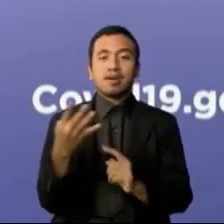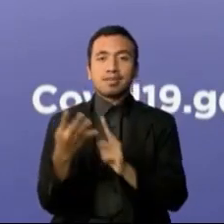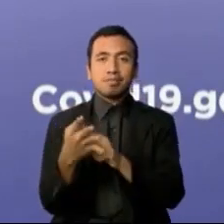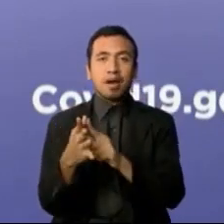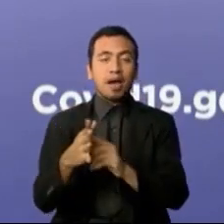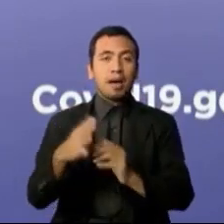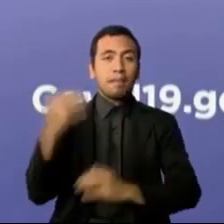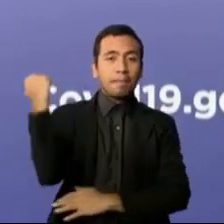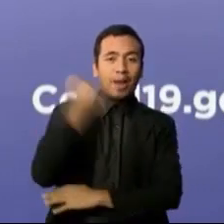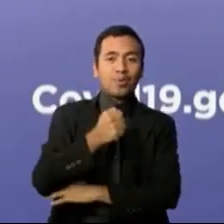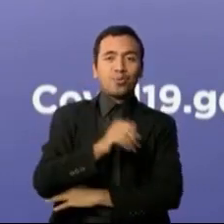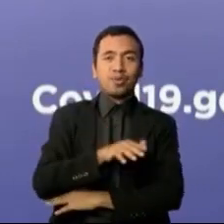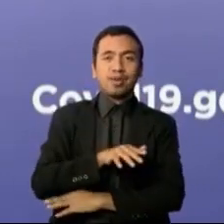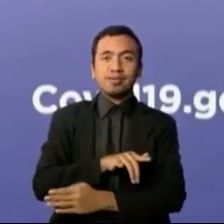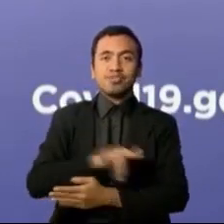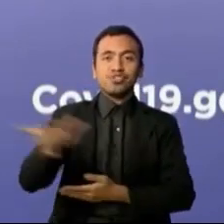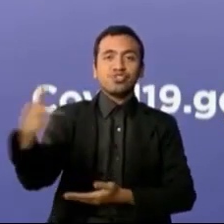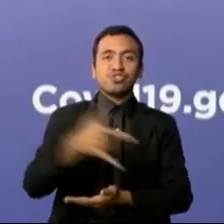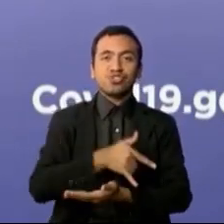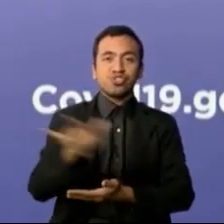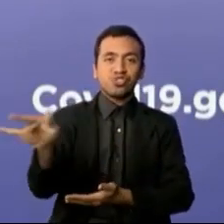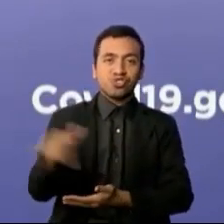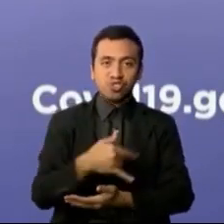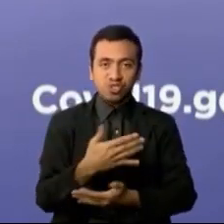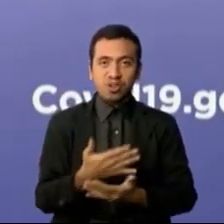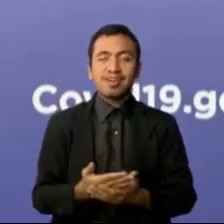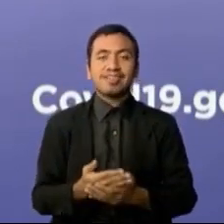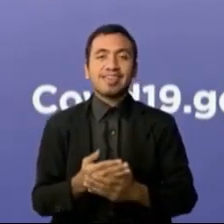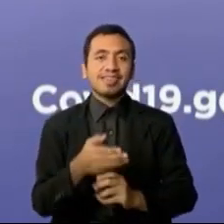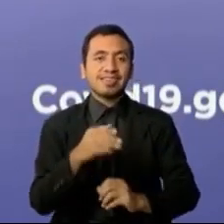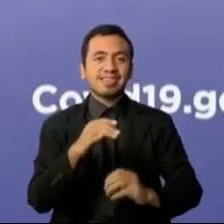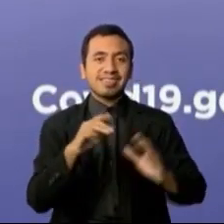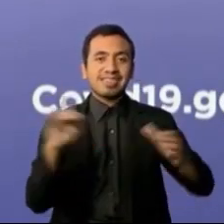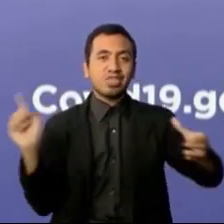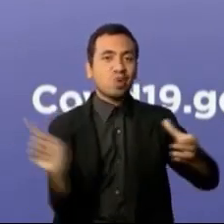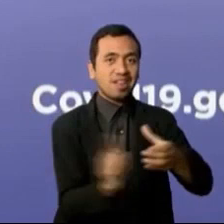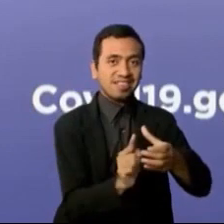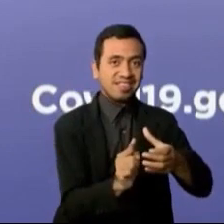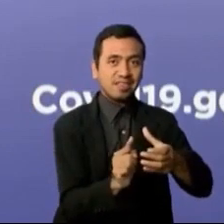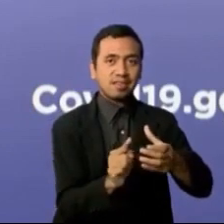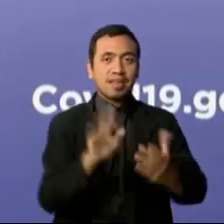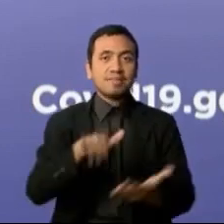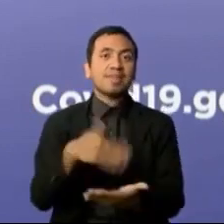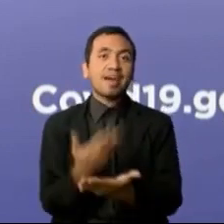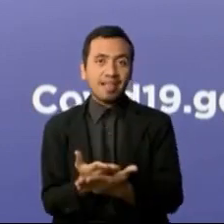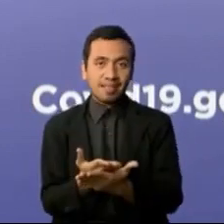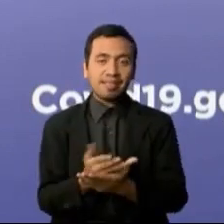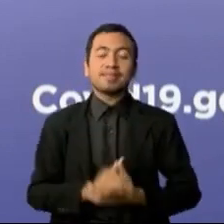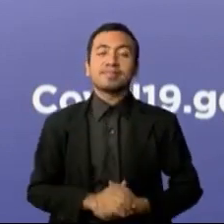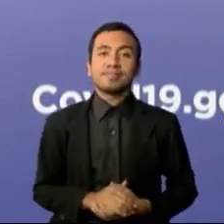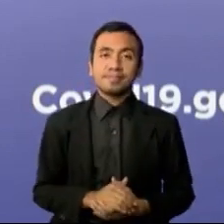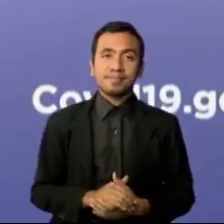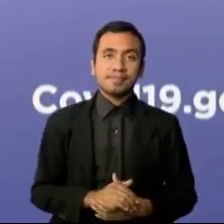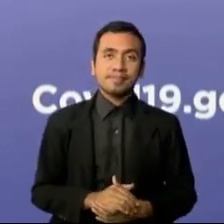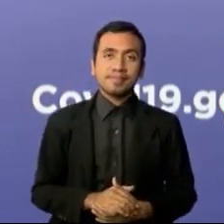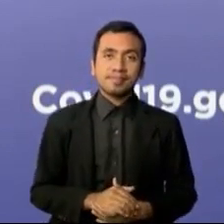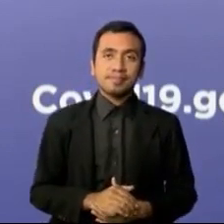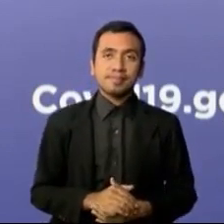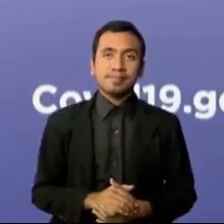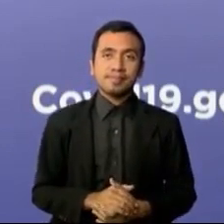this cabit selesai isolasi dan kematian tentunya ini akan